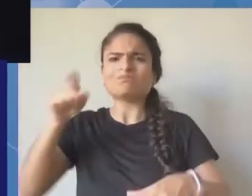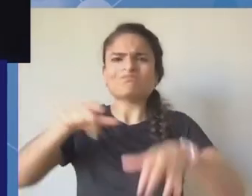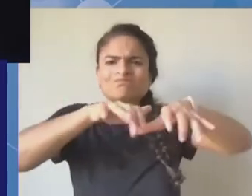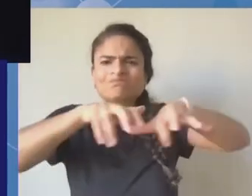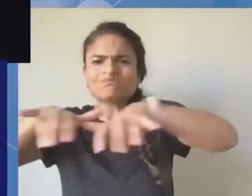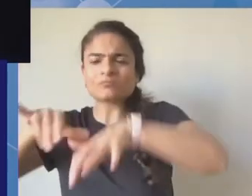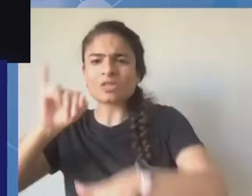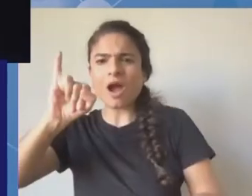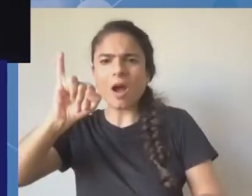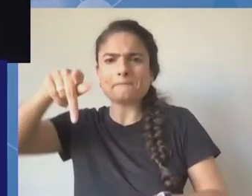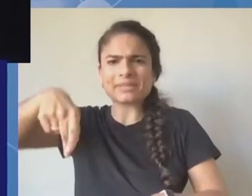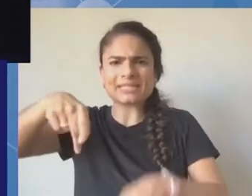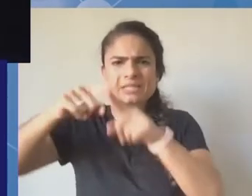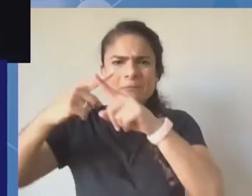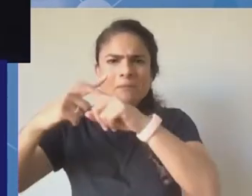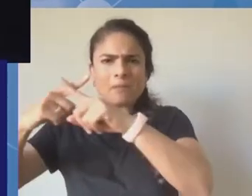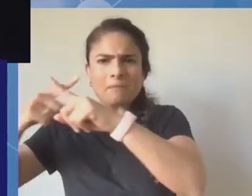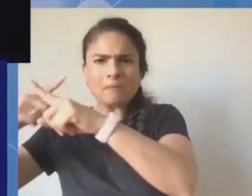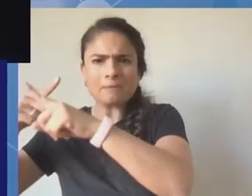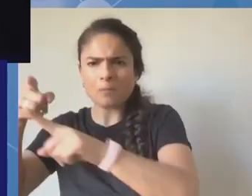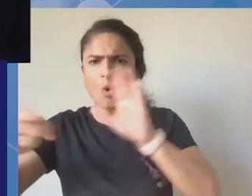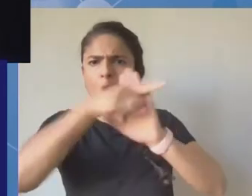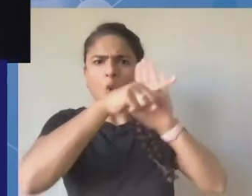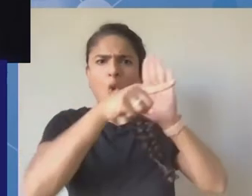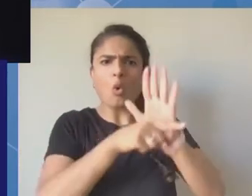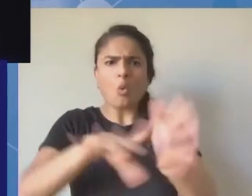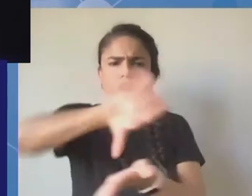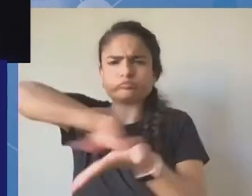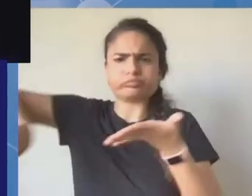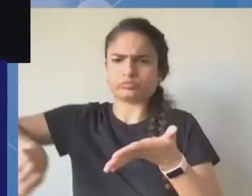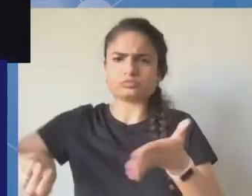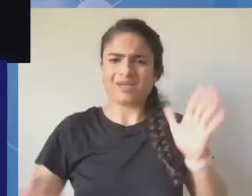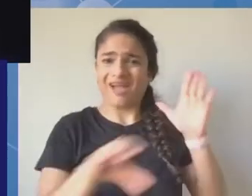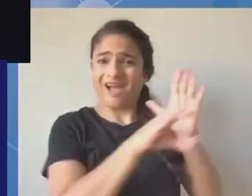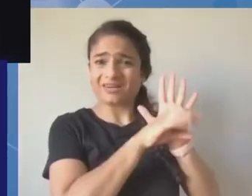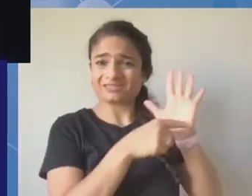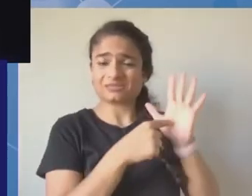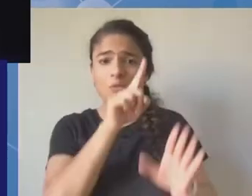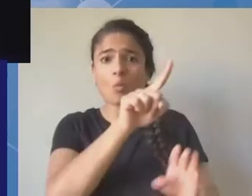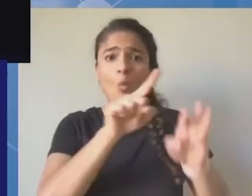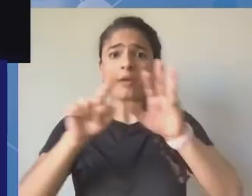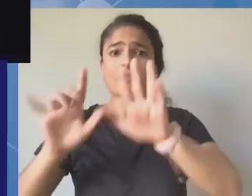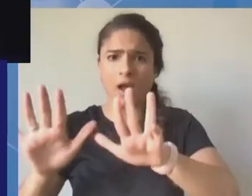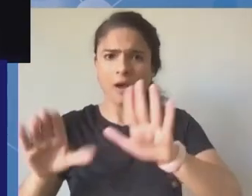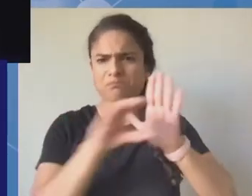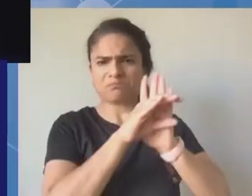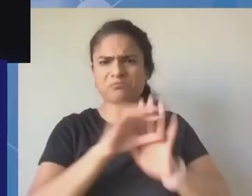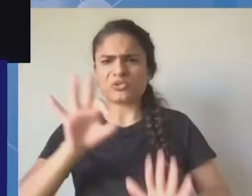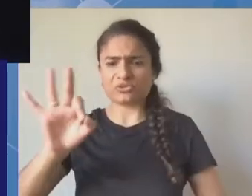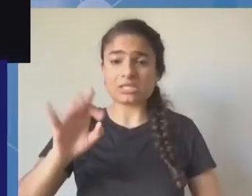际的合约有关于人权的使用，而且在联合国希